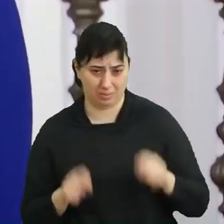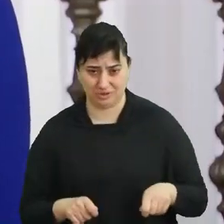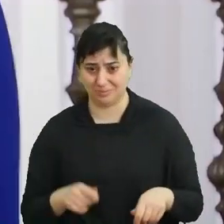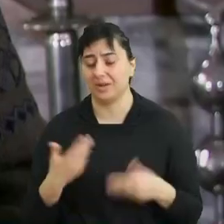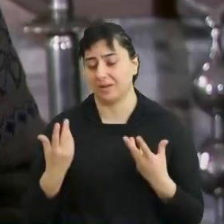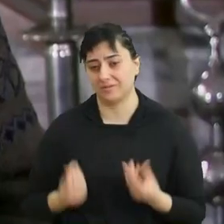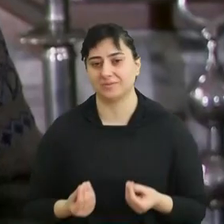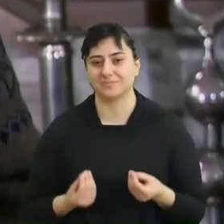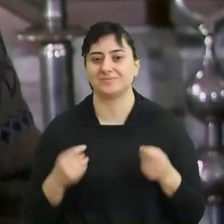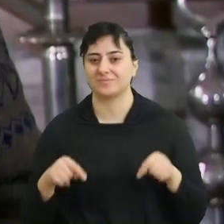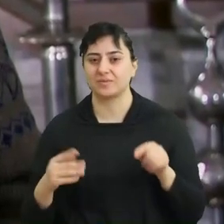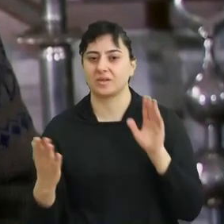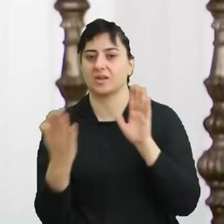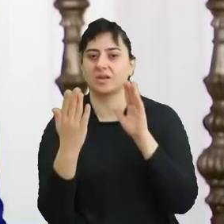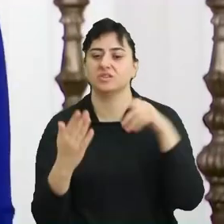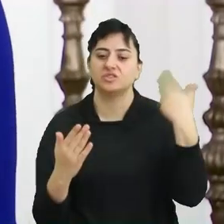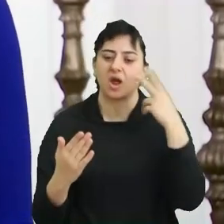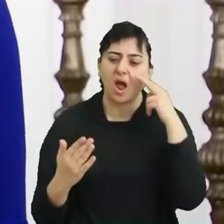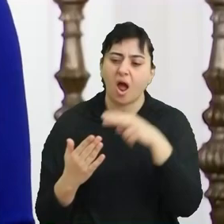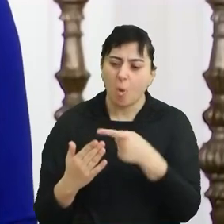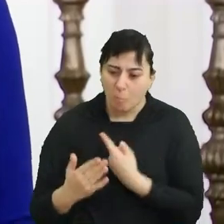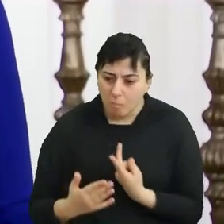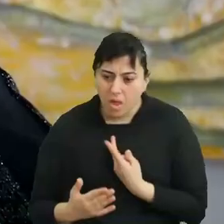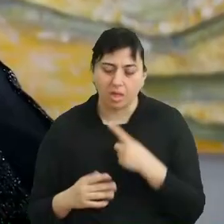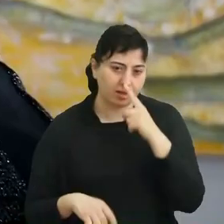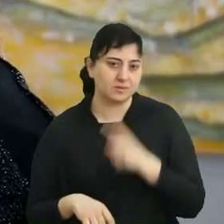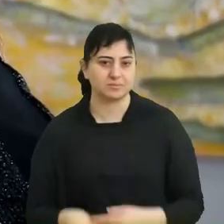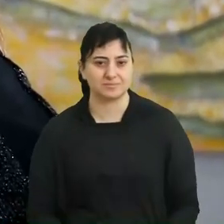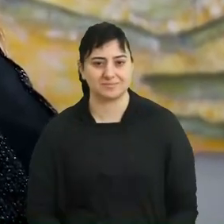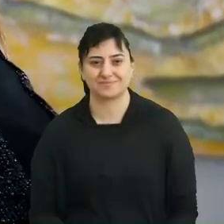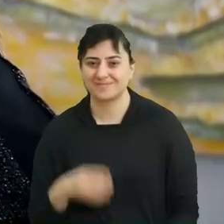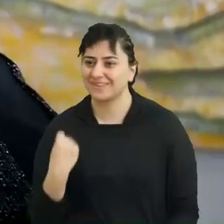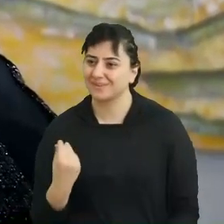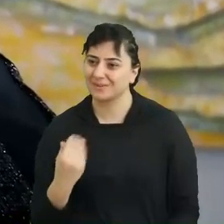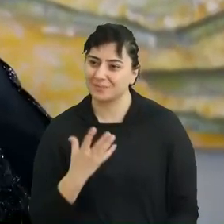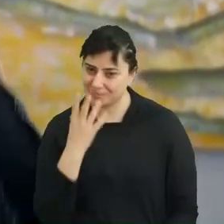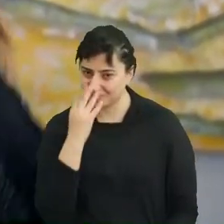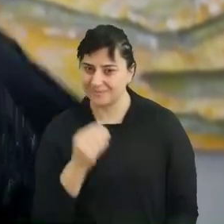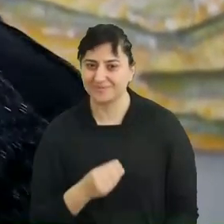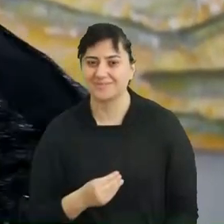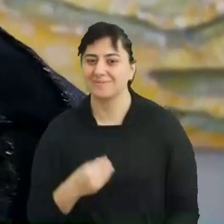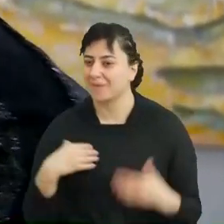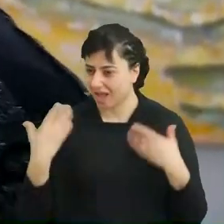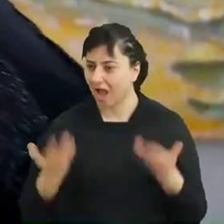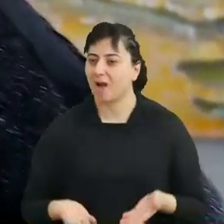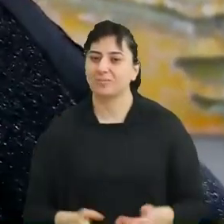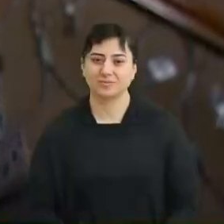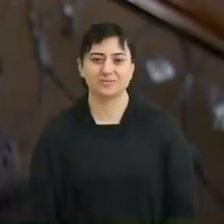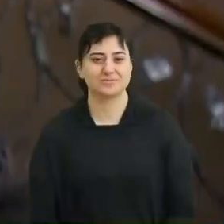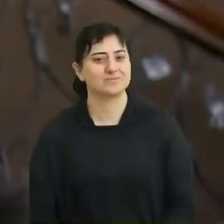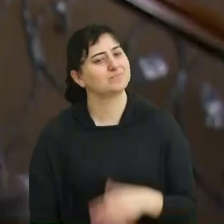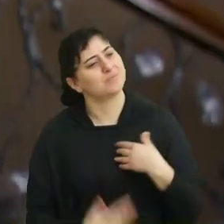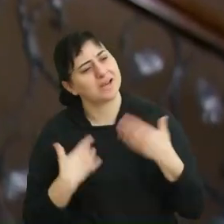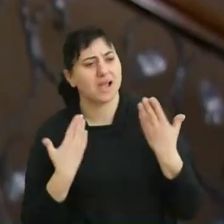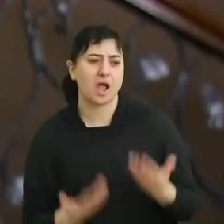babacığım, aynen öyle. Böylelikle birbirinizi dışarıdan görmüş olacaksınız. Ay çok güzelmiş. Ben kabul ediyorum Kemal'im.